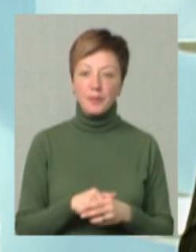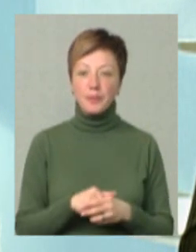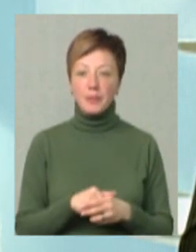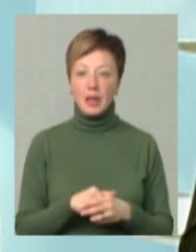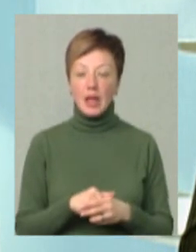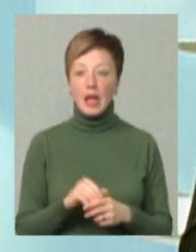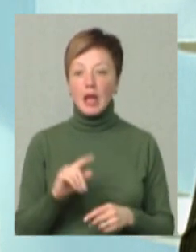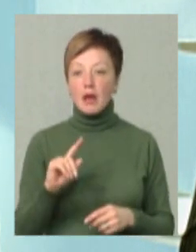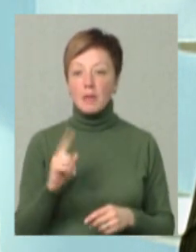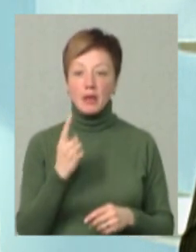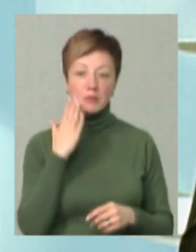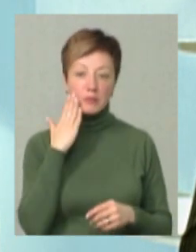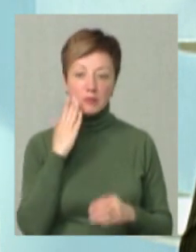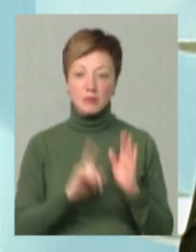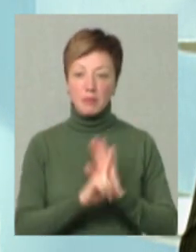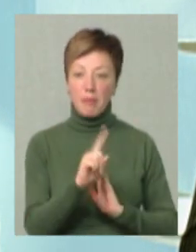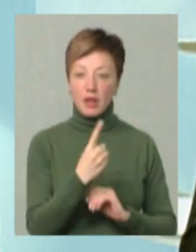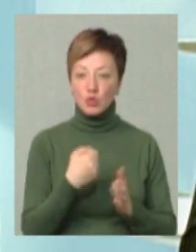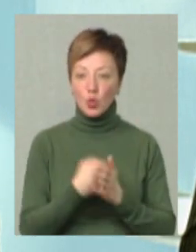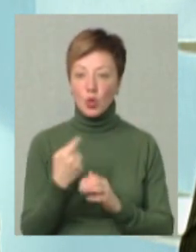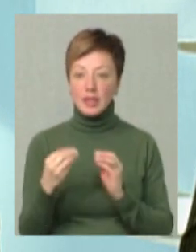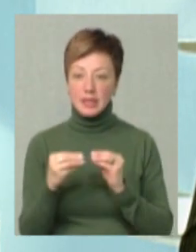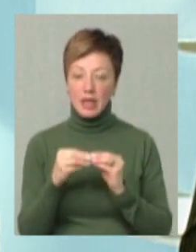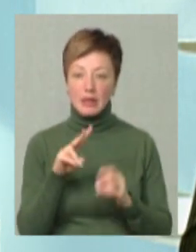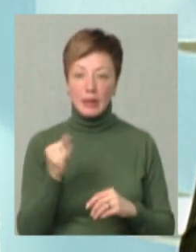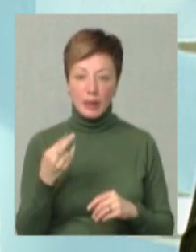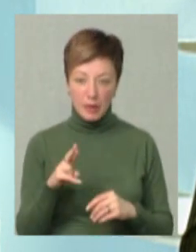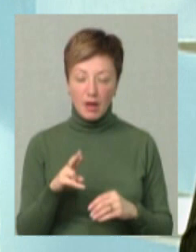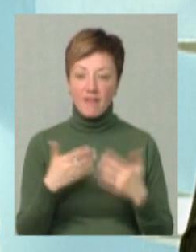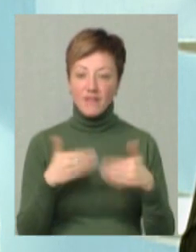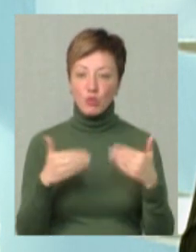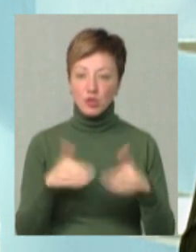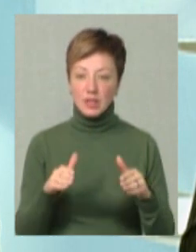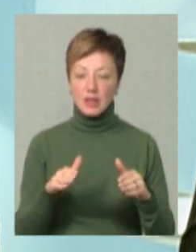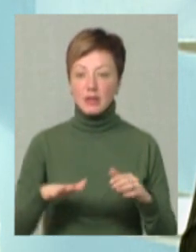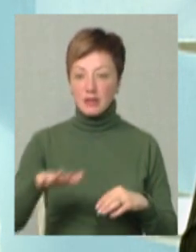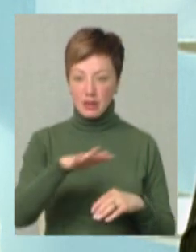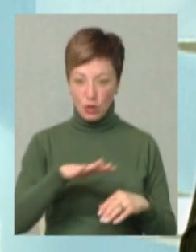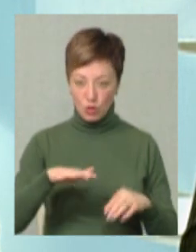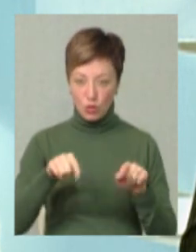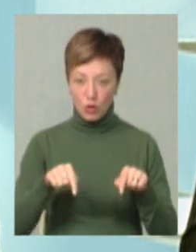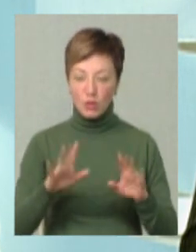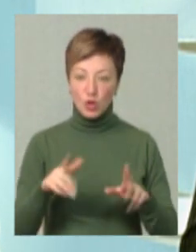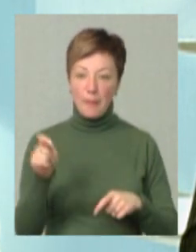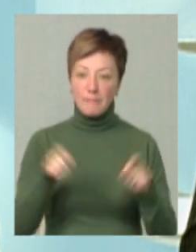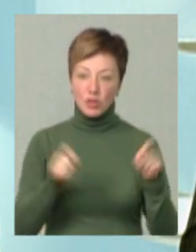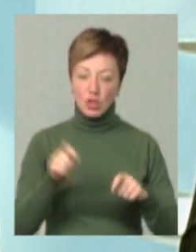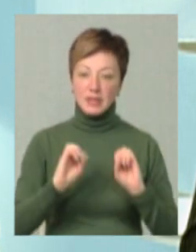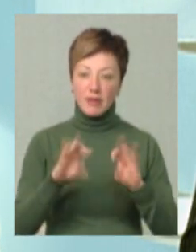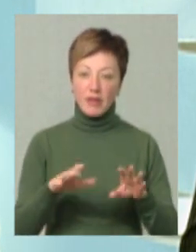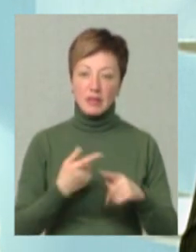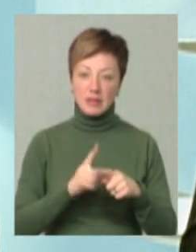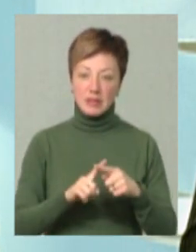І орієнтовно з 1 по 10 липня випускники територіальних громад будуть приїжджати і